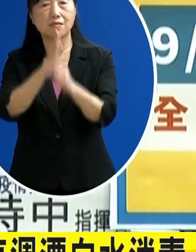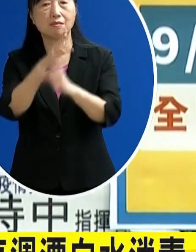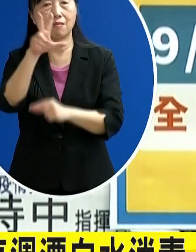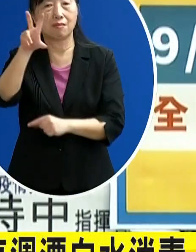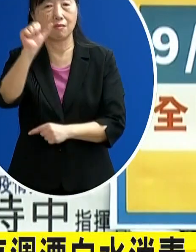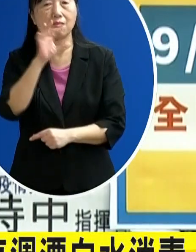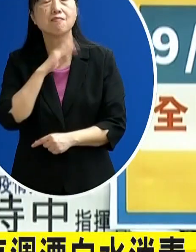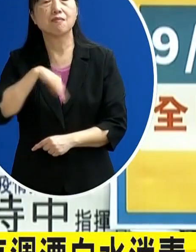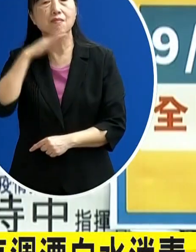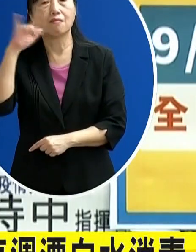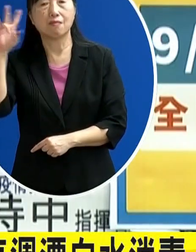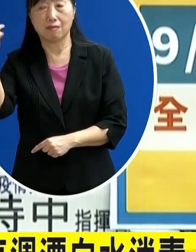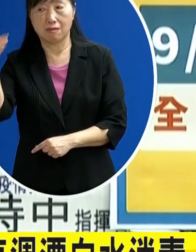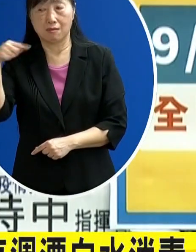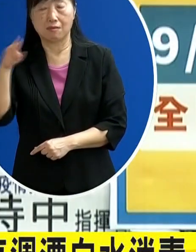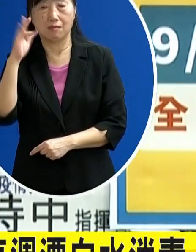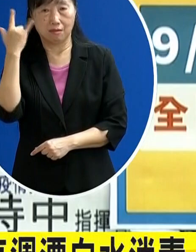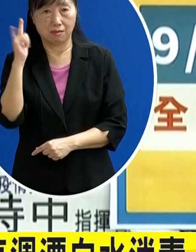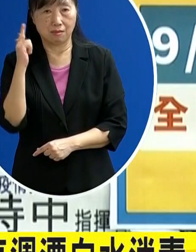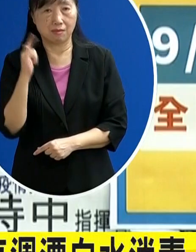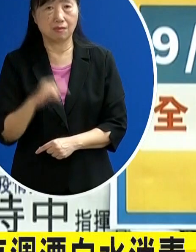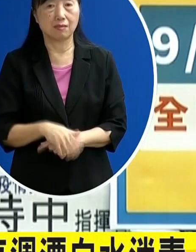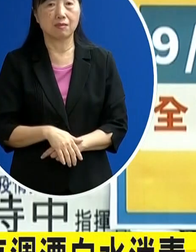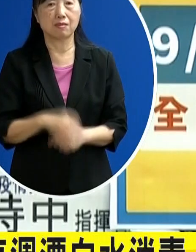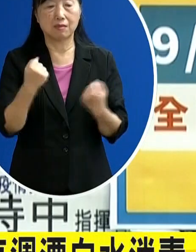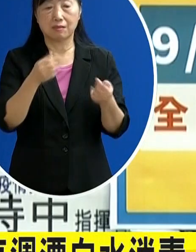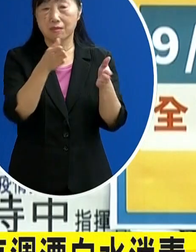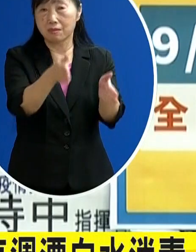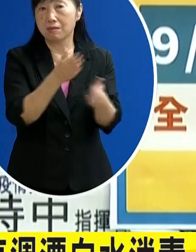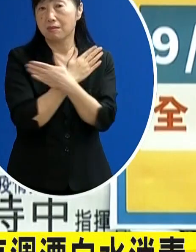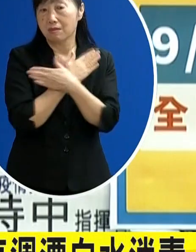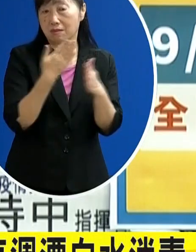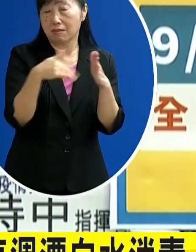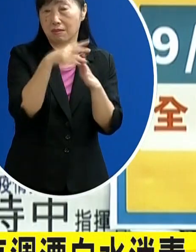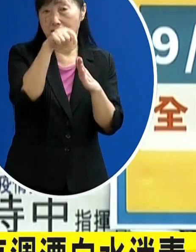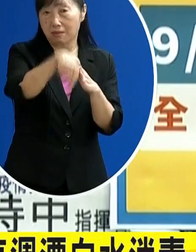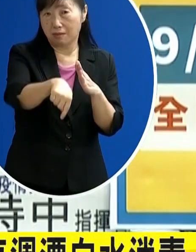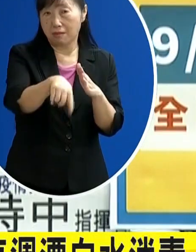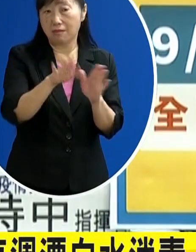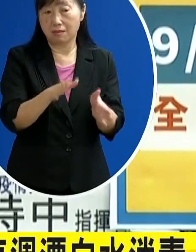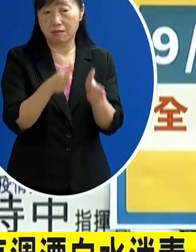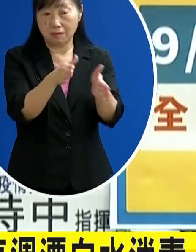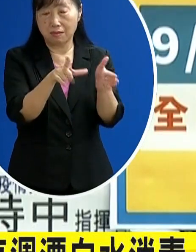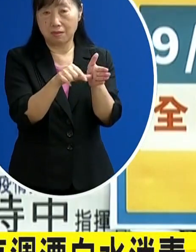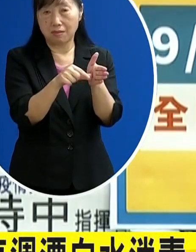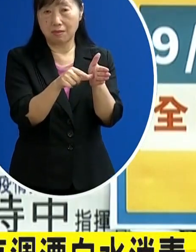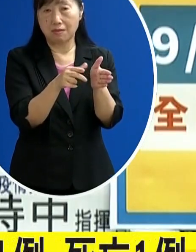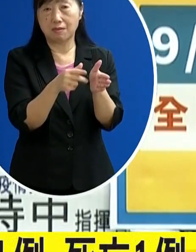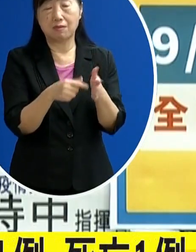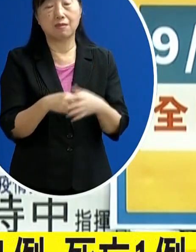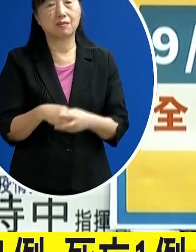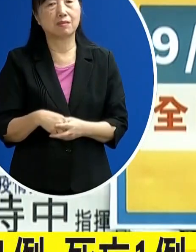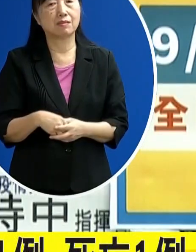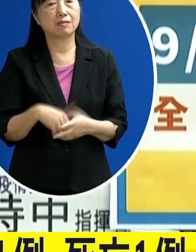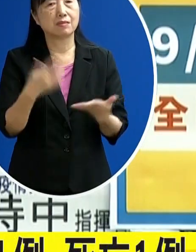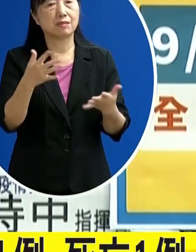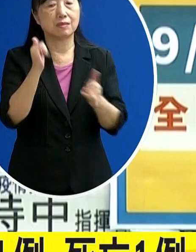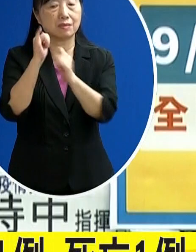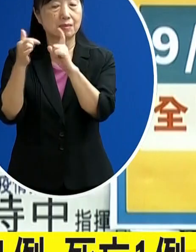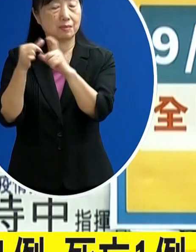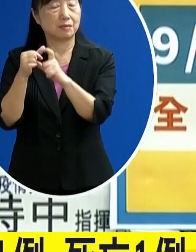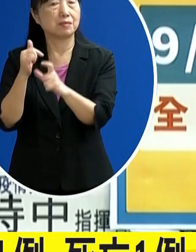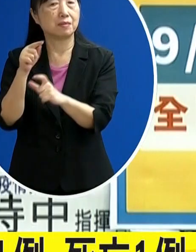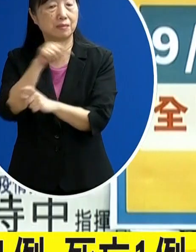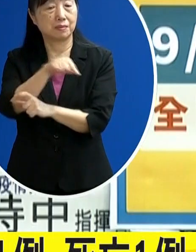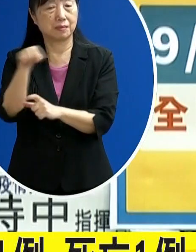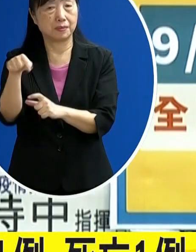75人，待采的有3人，那基本上在幼儿园的本身的观察的时间也足。好，那但社区感